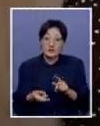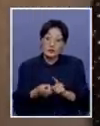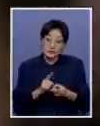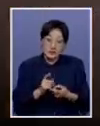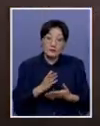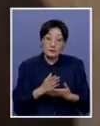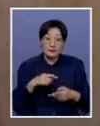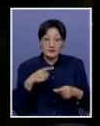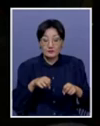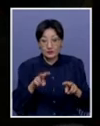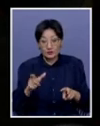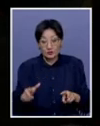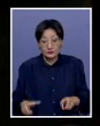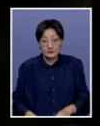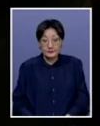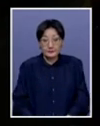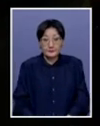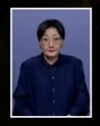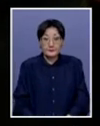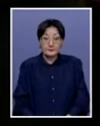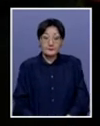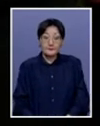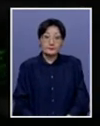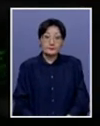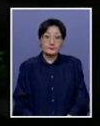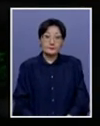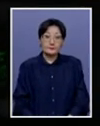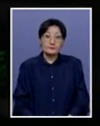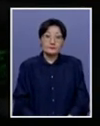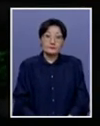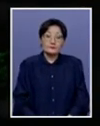өзгереді дейді мамандар. Жадырау Маржан, Айдана Нұраш, Арсен Сандыбаев, Алматы телеарнасы.